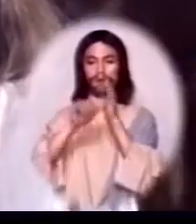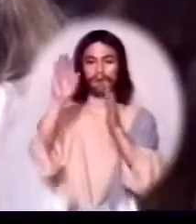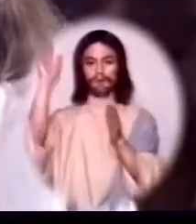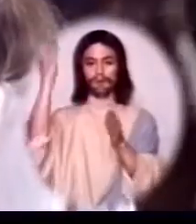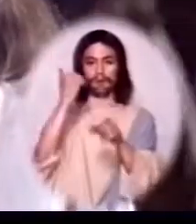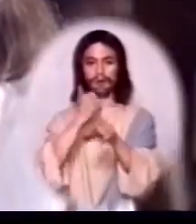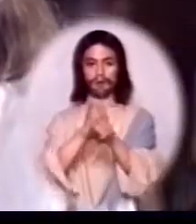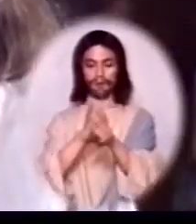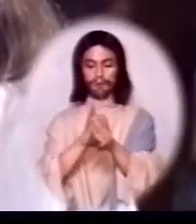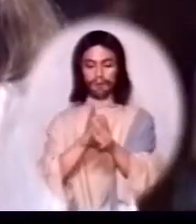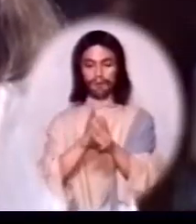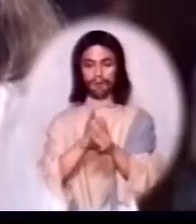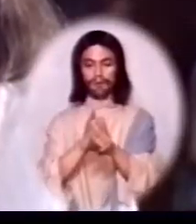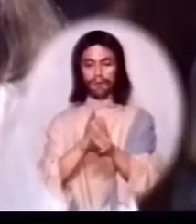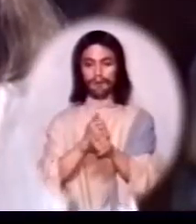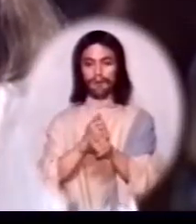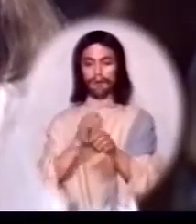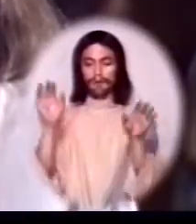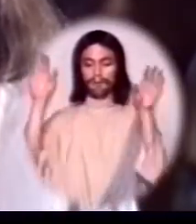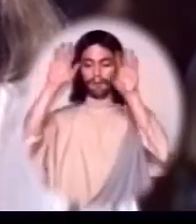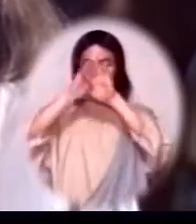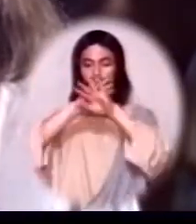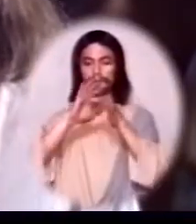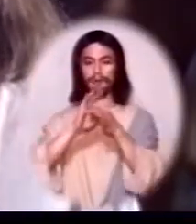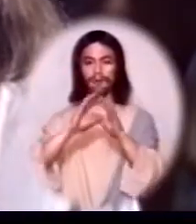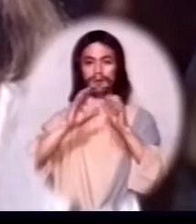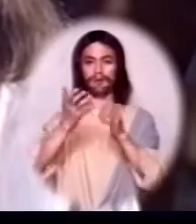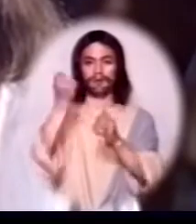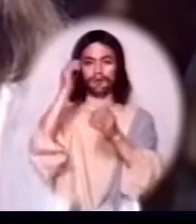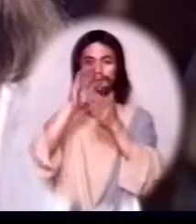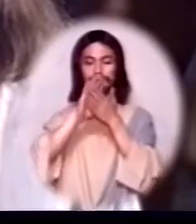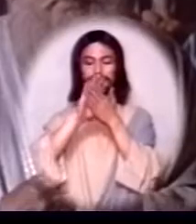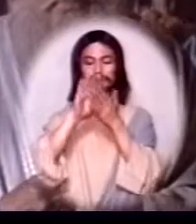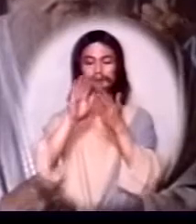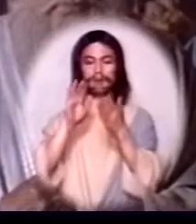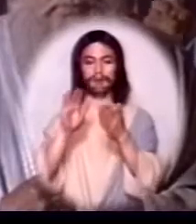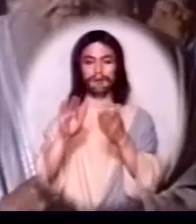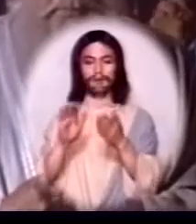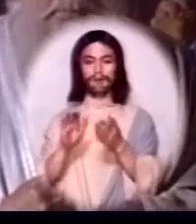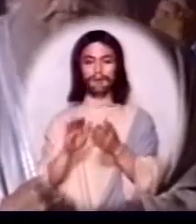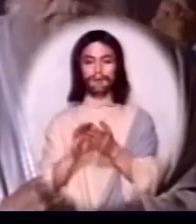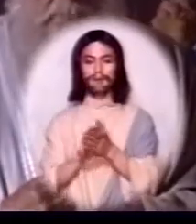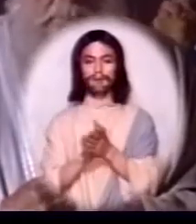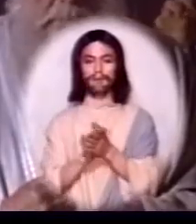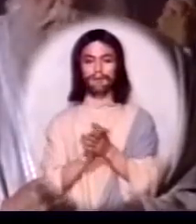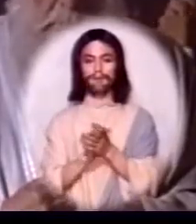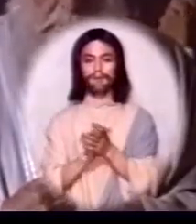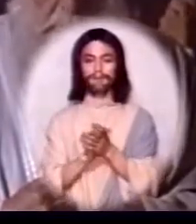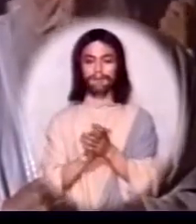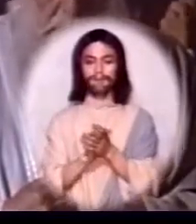이제는 너희의 때가 됐고 암흑이 판을 칠 때가 왔구나.